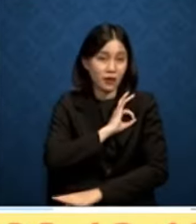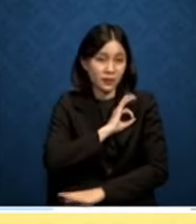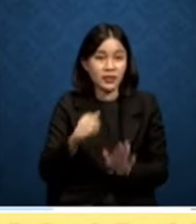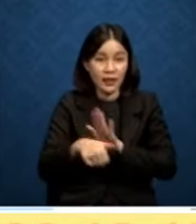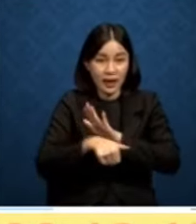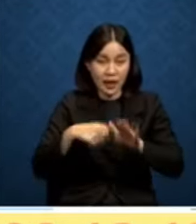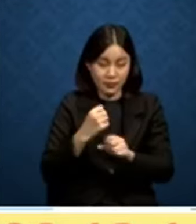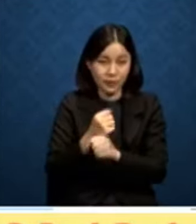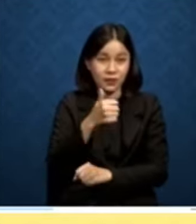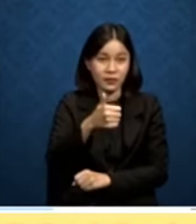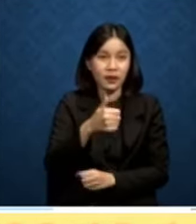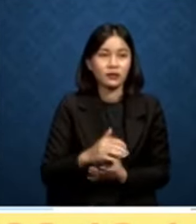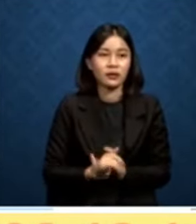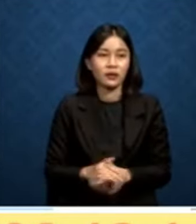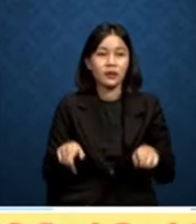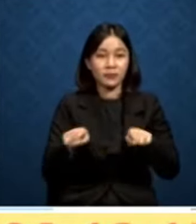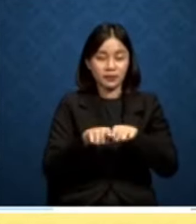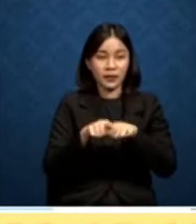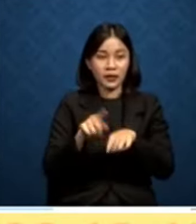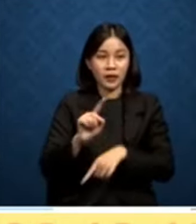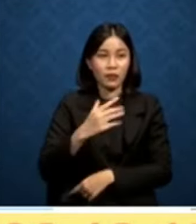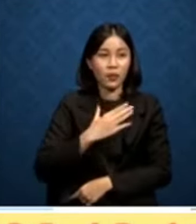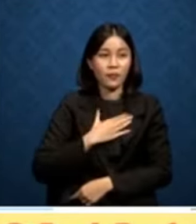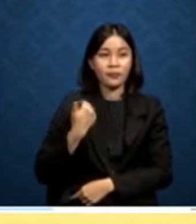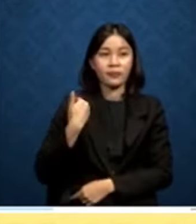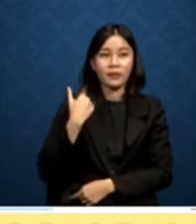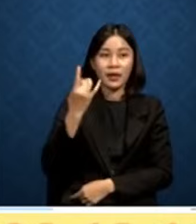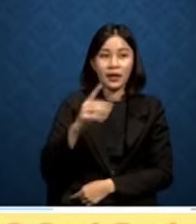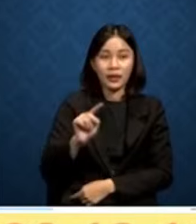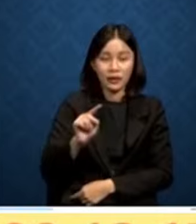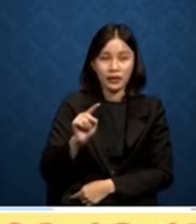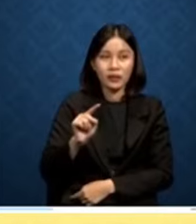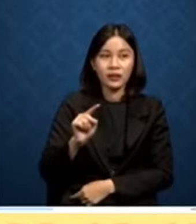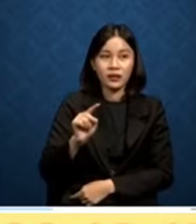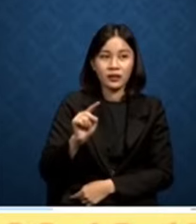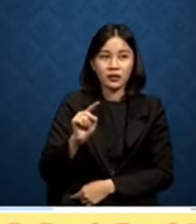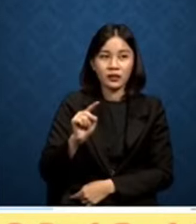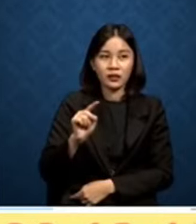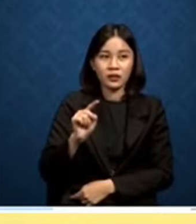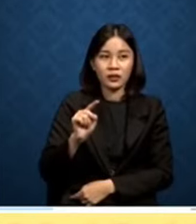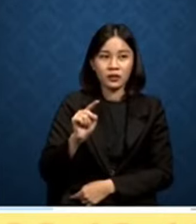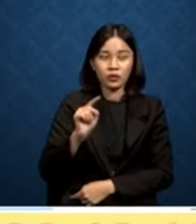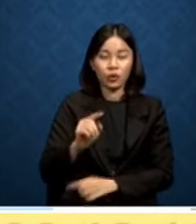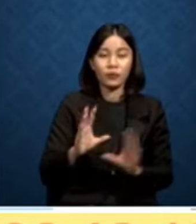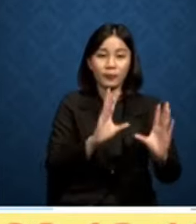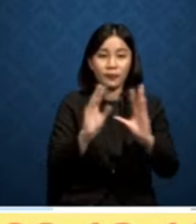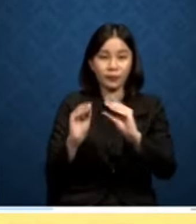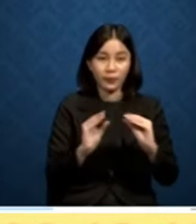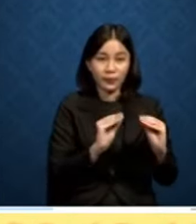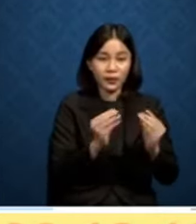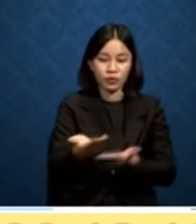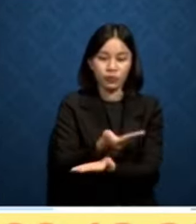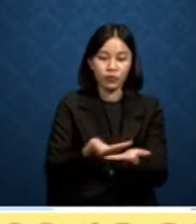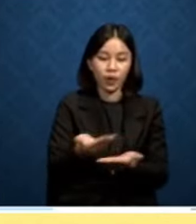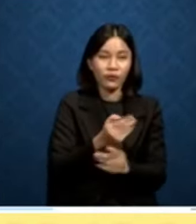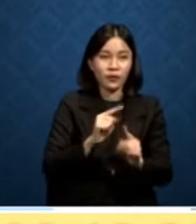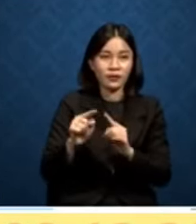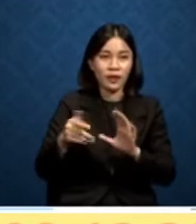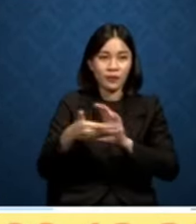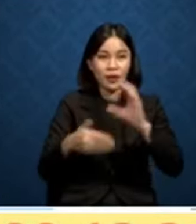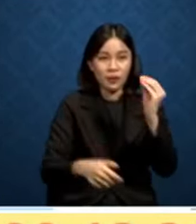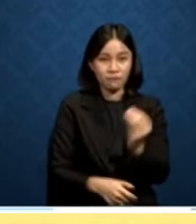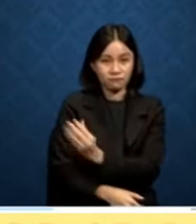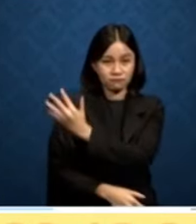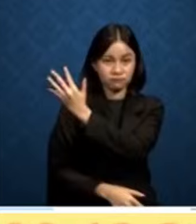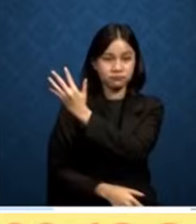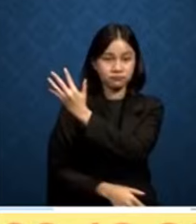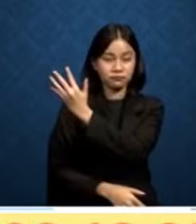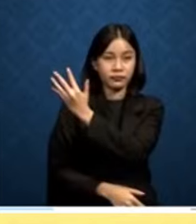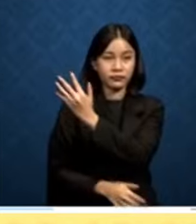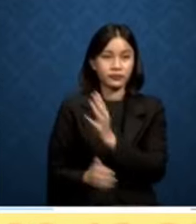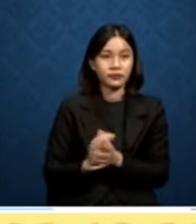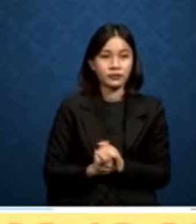คร